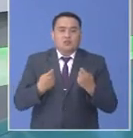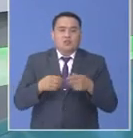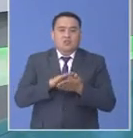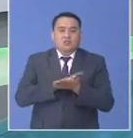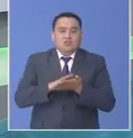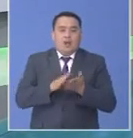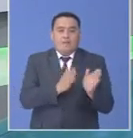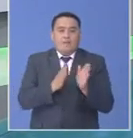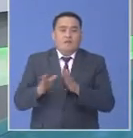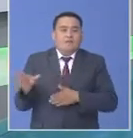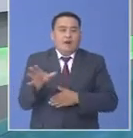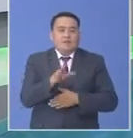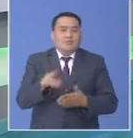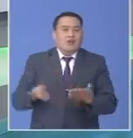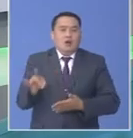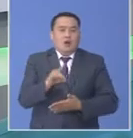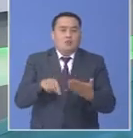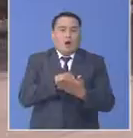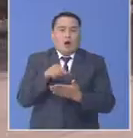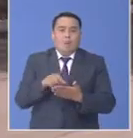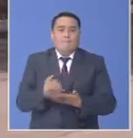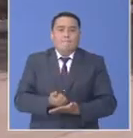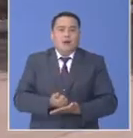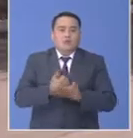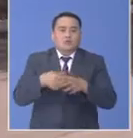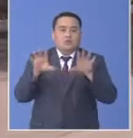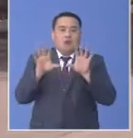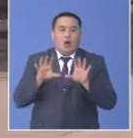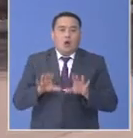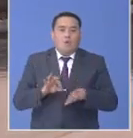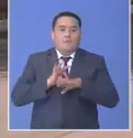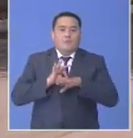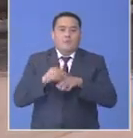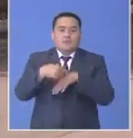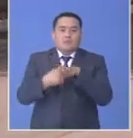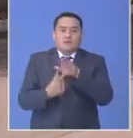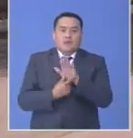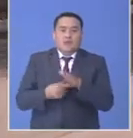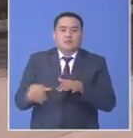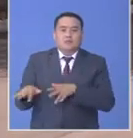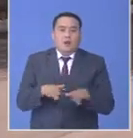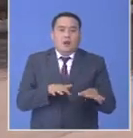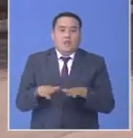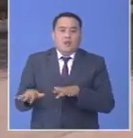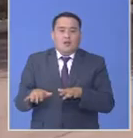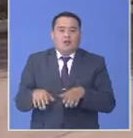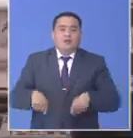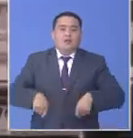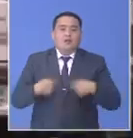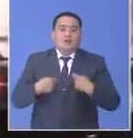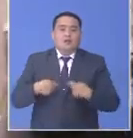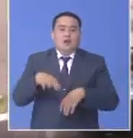чистоты и порядка во всех районах города. Так, для поддержания закона и порядка проведено 17 мероприятий. В отношении нарушителей